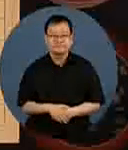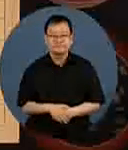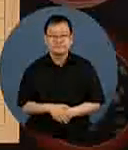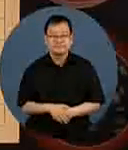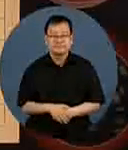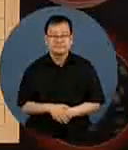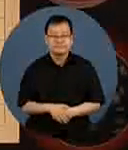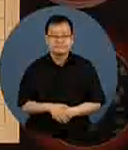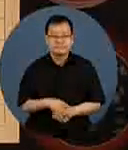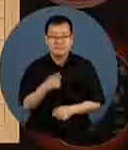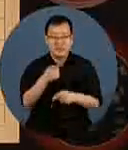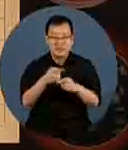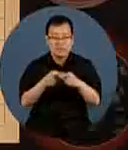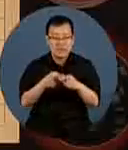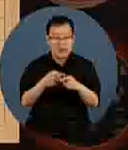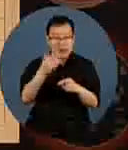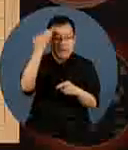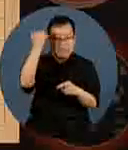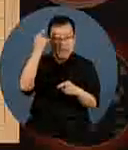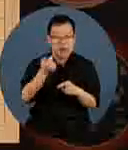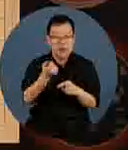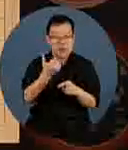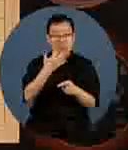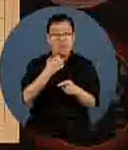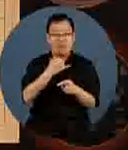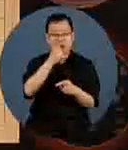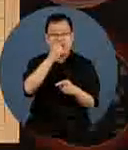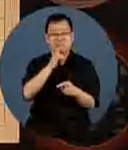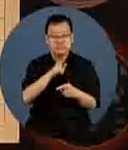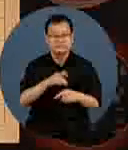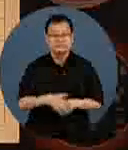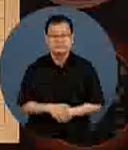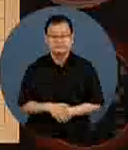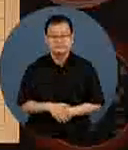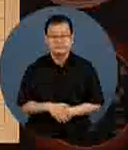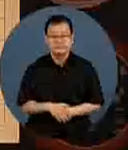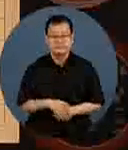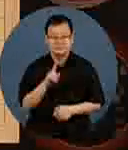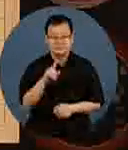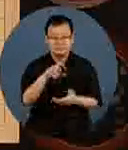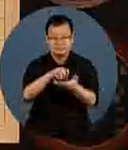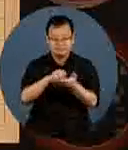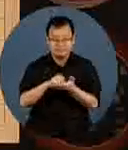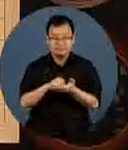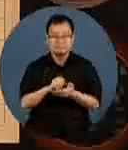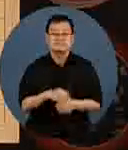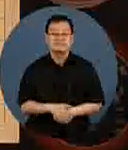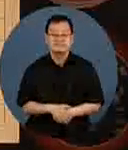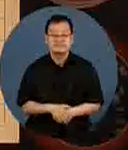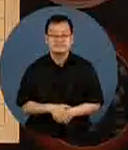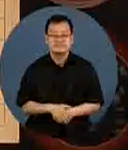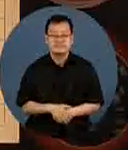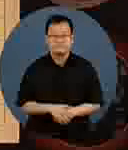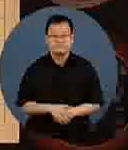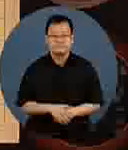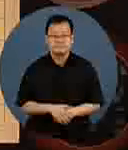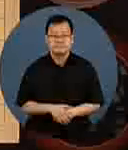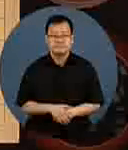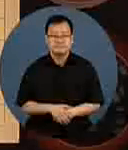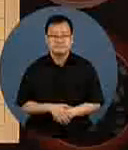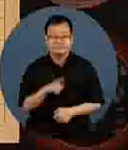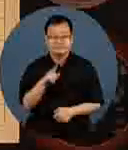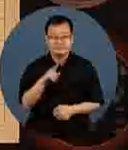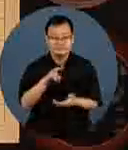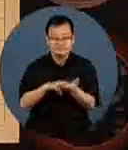자, 반집이 백이 좀 두터운 반집. 자, 따냈습니다. 자, 이